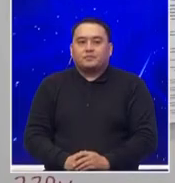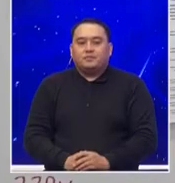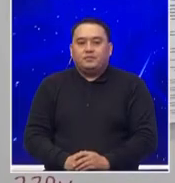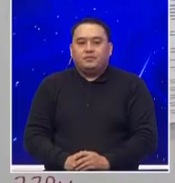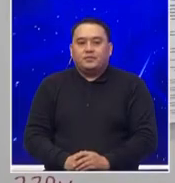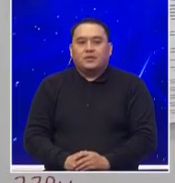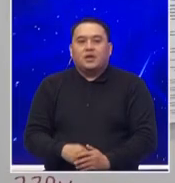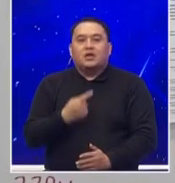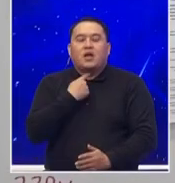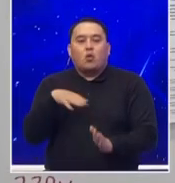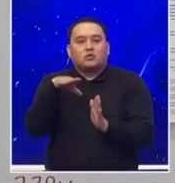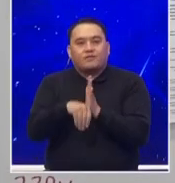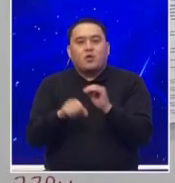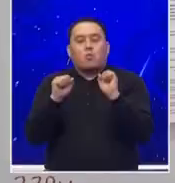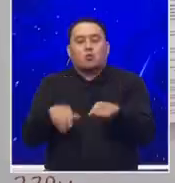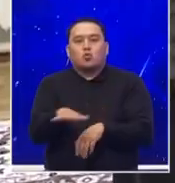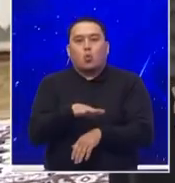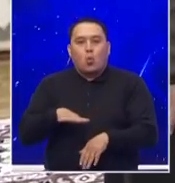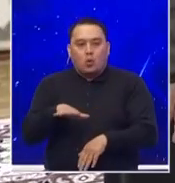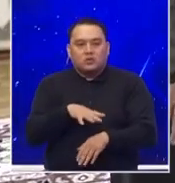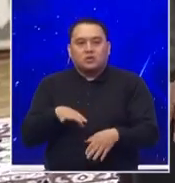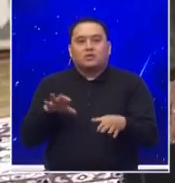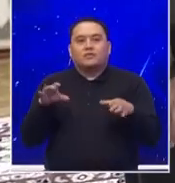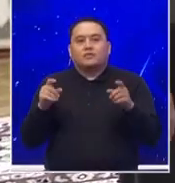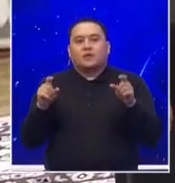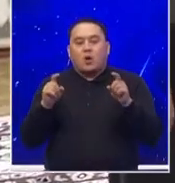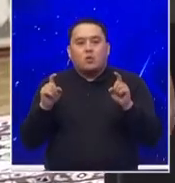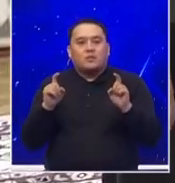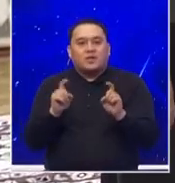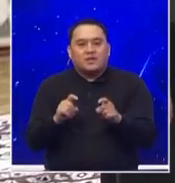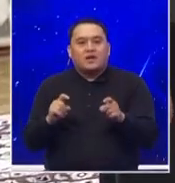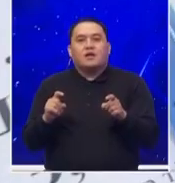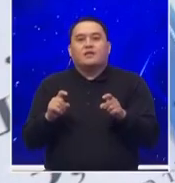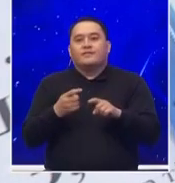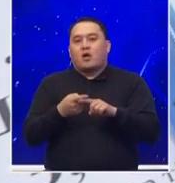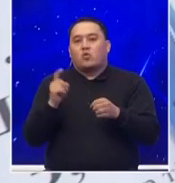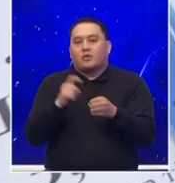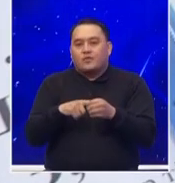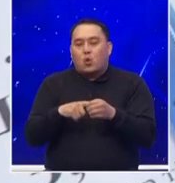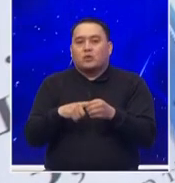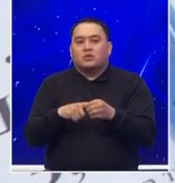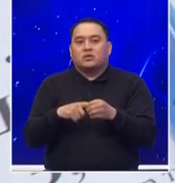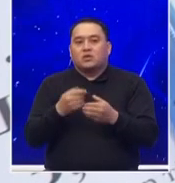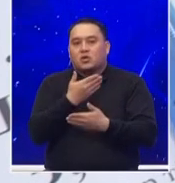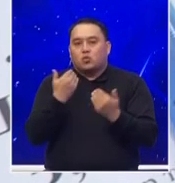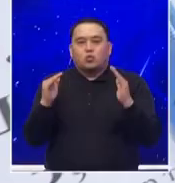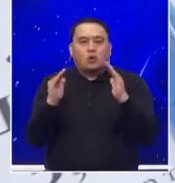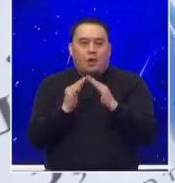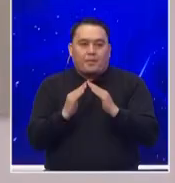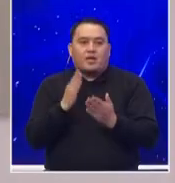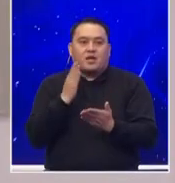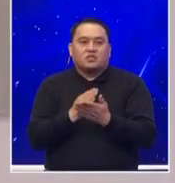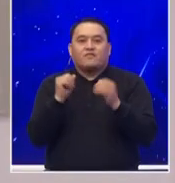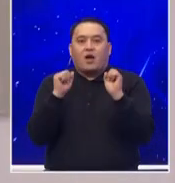Отдать свой голос можно в участке, к которому избиратель прикреплен по месту жительства. Для тех же, кто в день голосования не будет находиться дома,